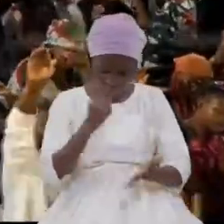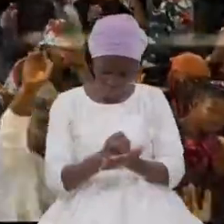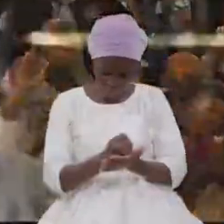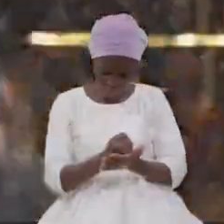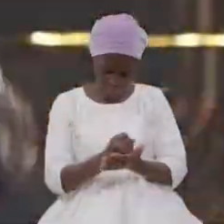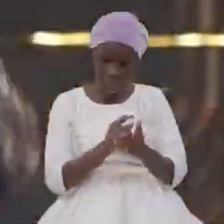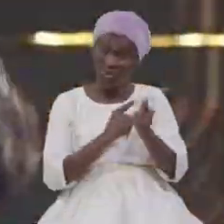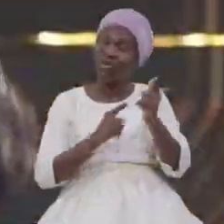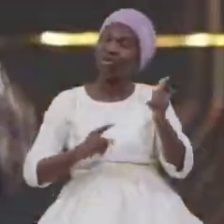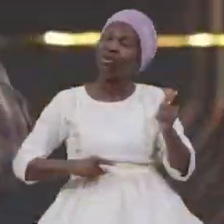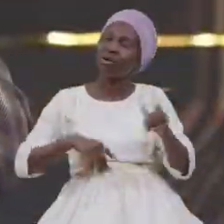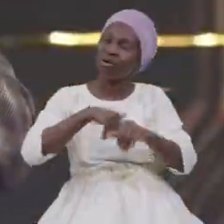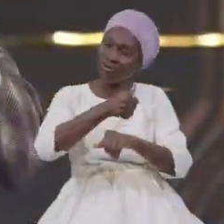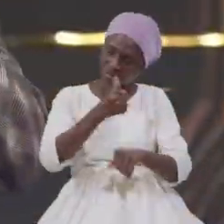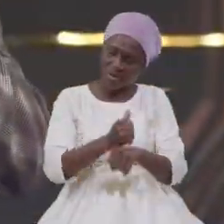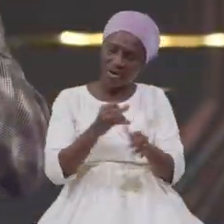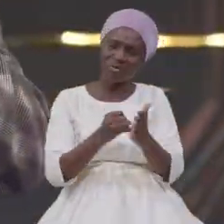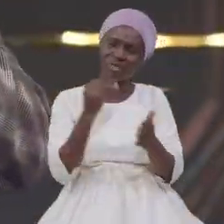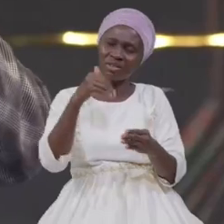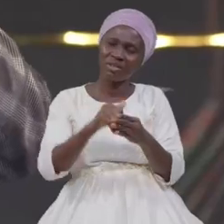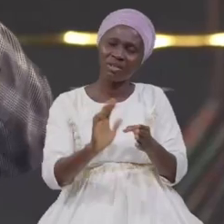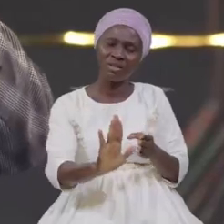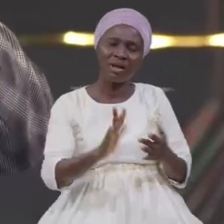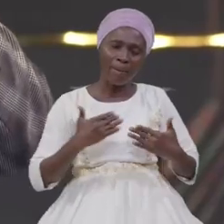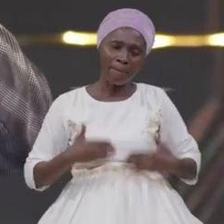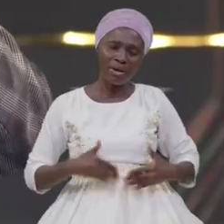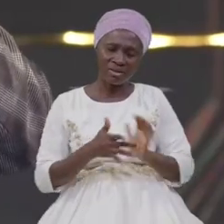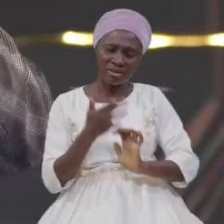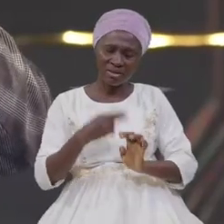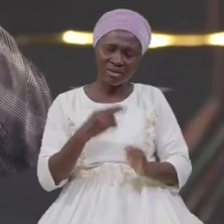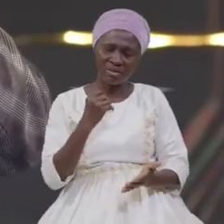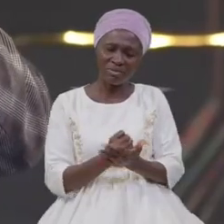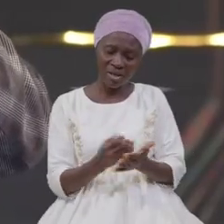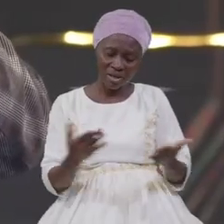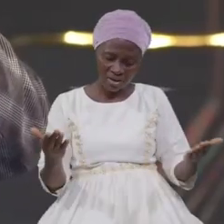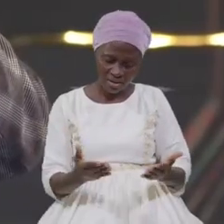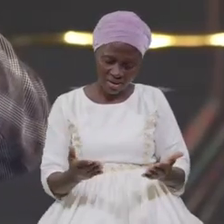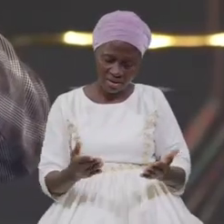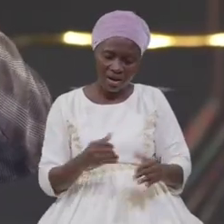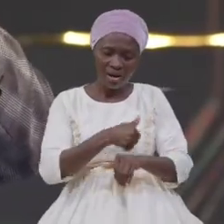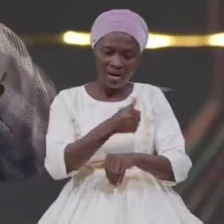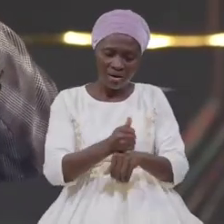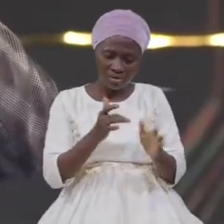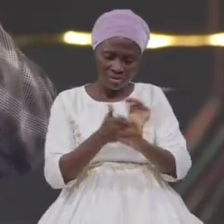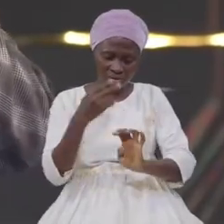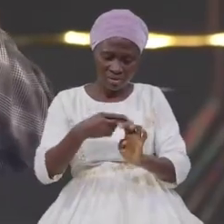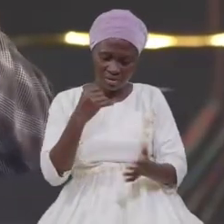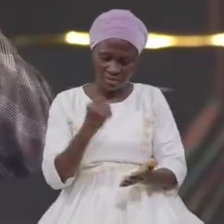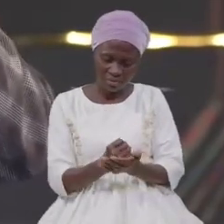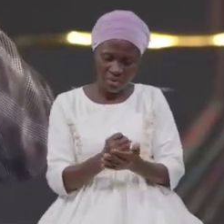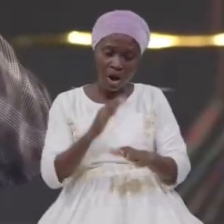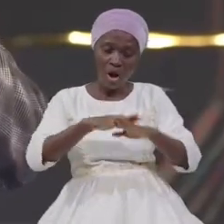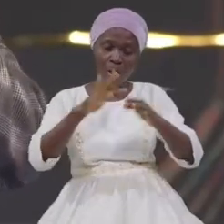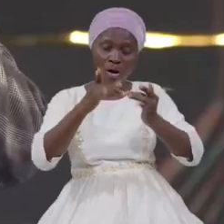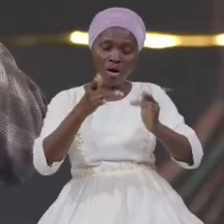Seigneur, confirme-le dans leur vie. Ici, confirmation. En